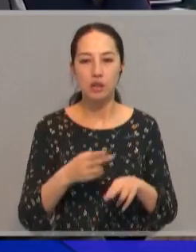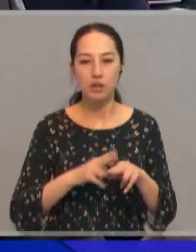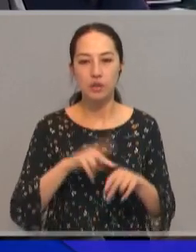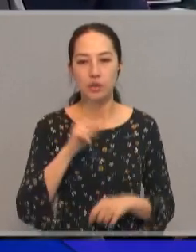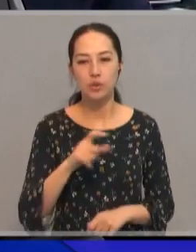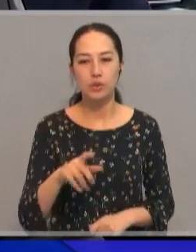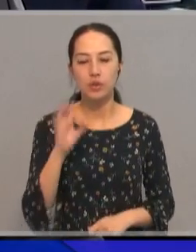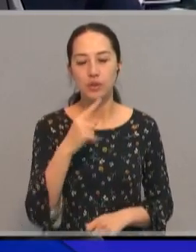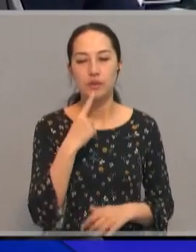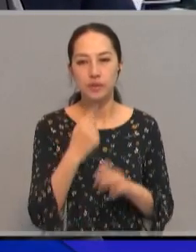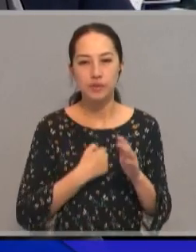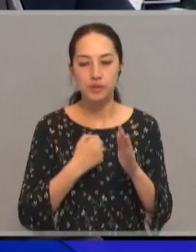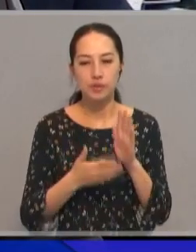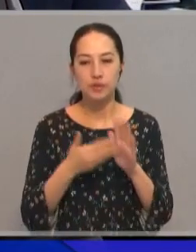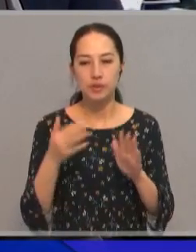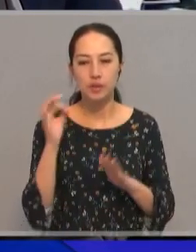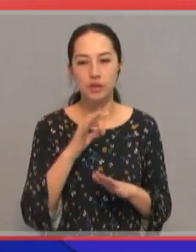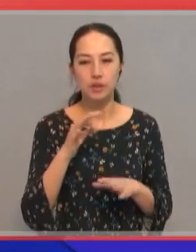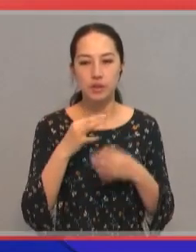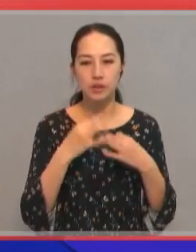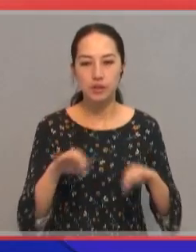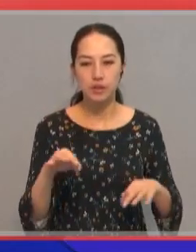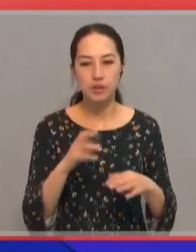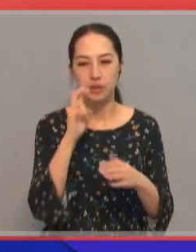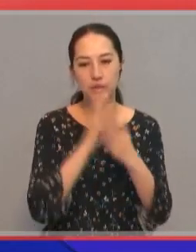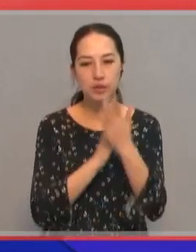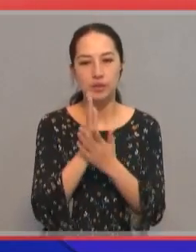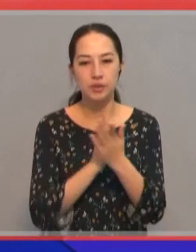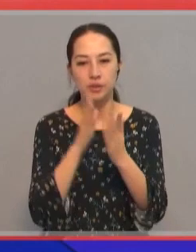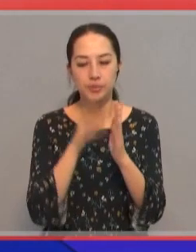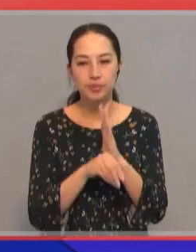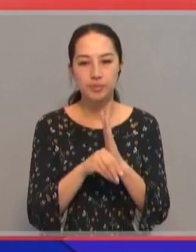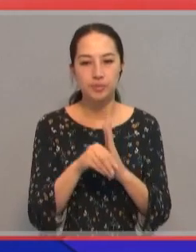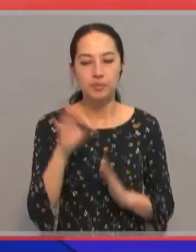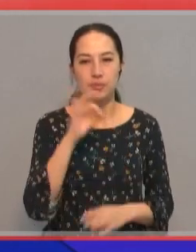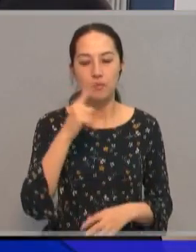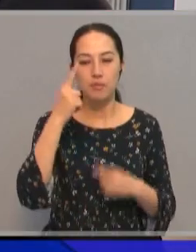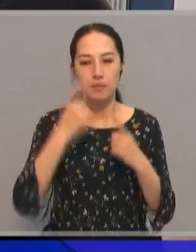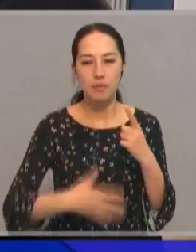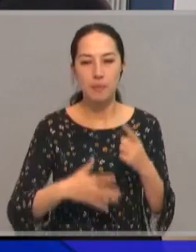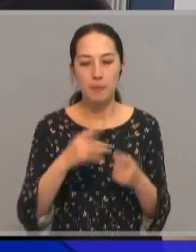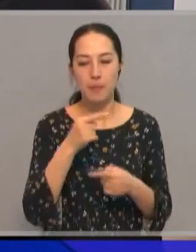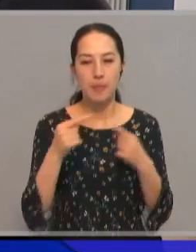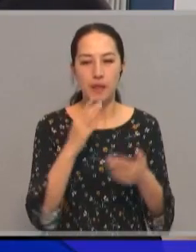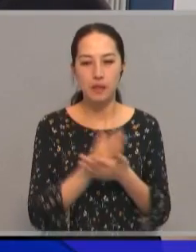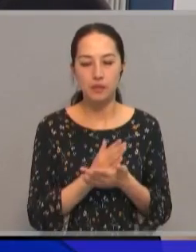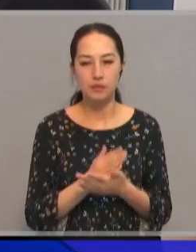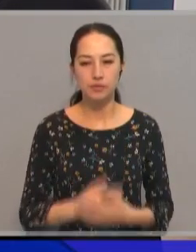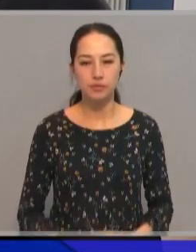азаматтарды әскери қызметке шақырудан босату мемлекеттік көрсетілетін қызметтері бойынша орын алған бір қатар кемшіліктер